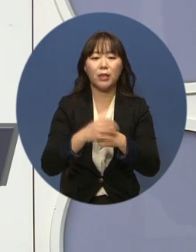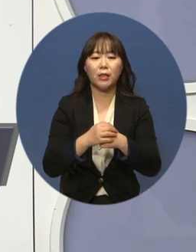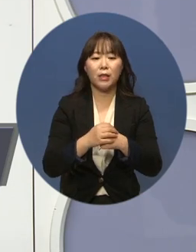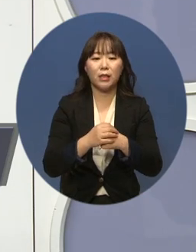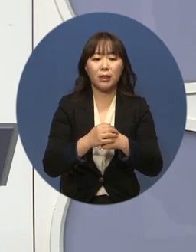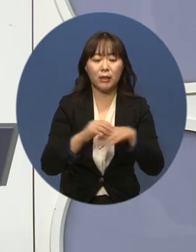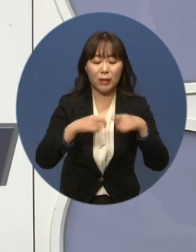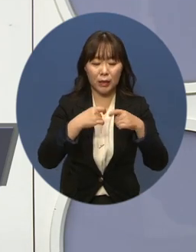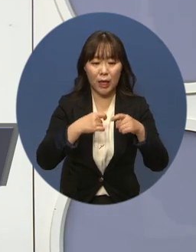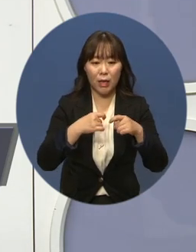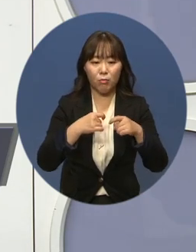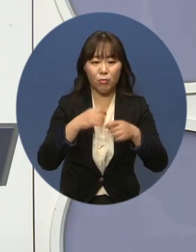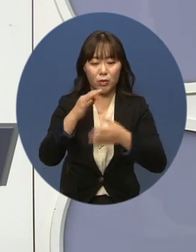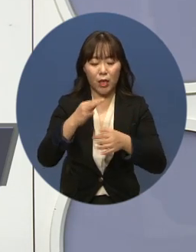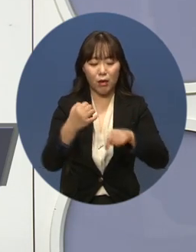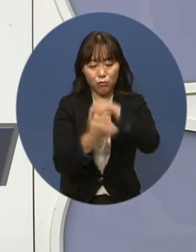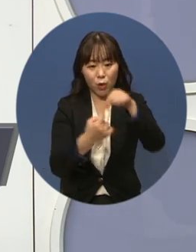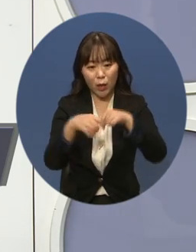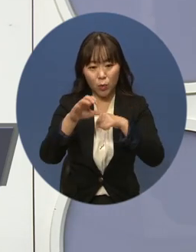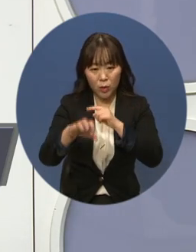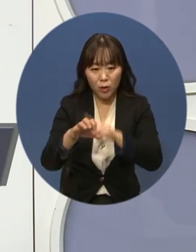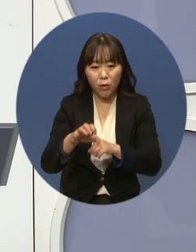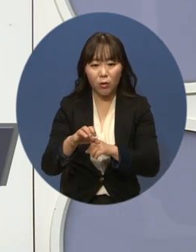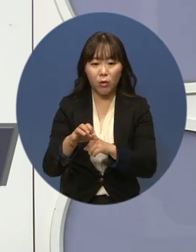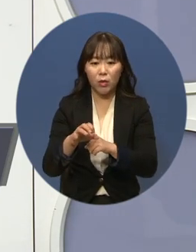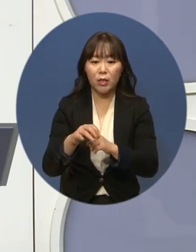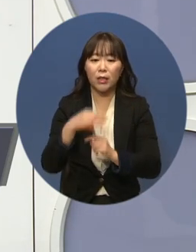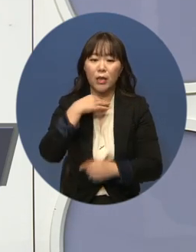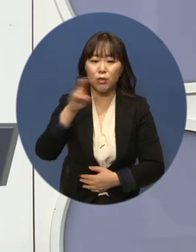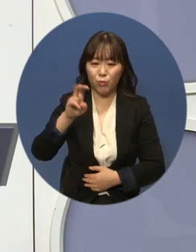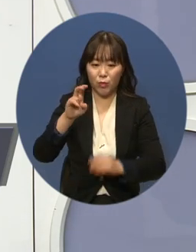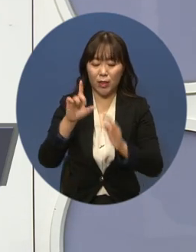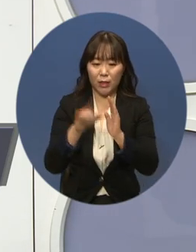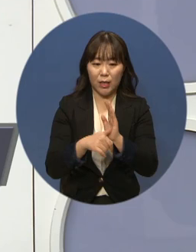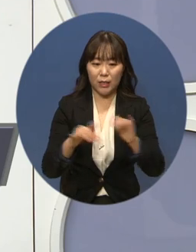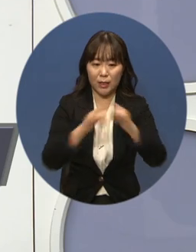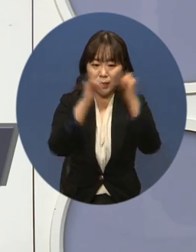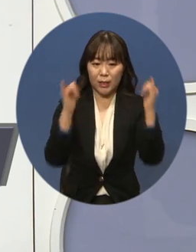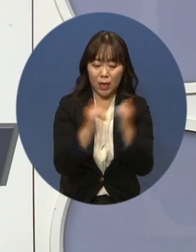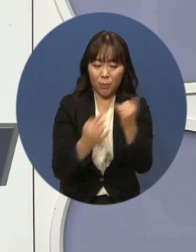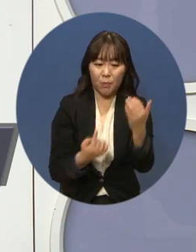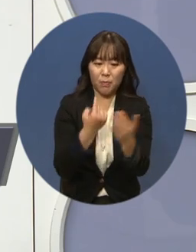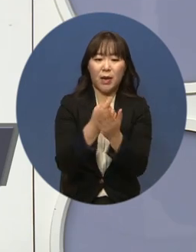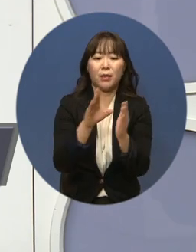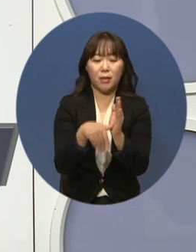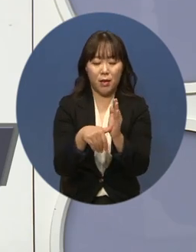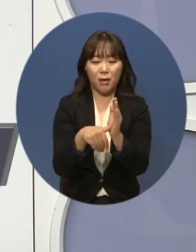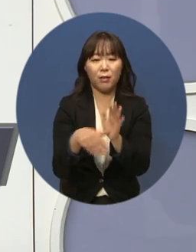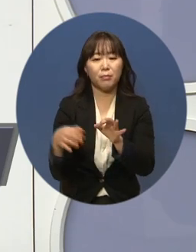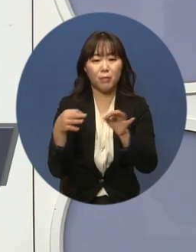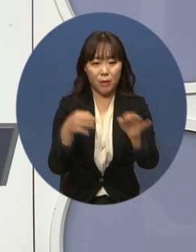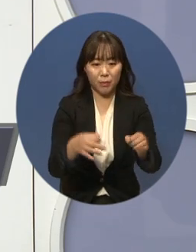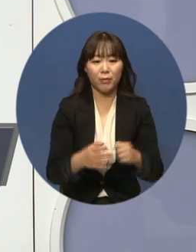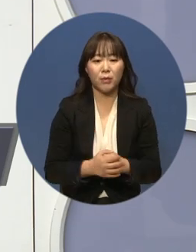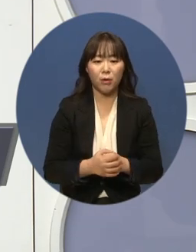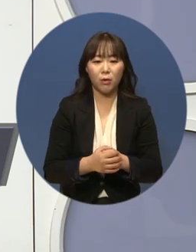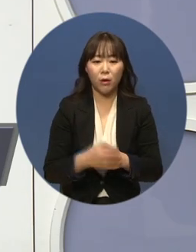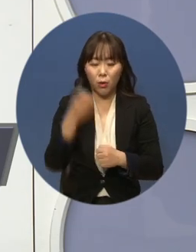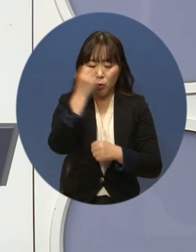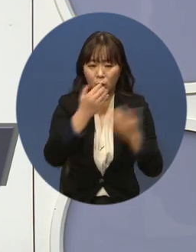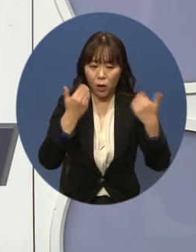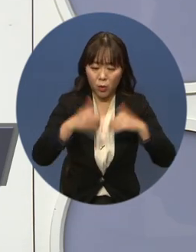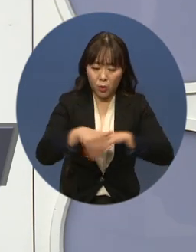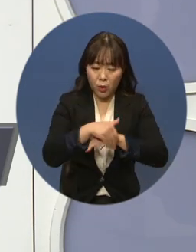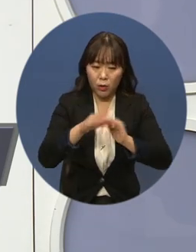자산운용사에서 자산을 운용해서 20살 될 때 사회 진출할 때 이제 주는 건데 예를 들어 고등학교 다닐 때 우리